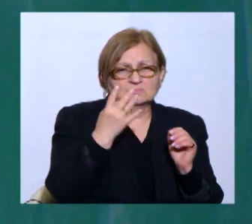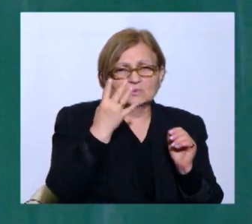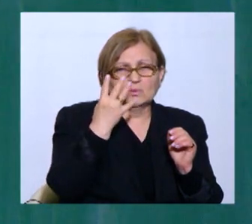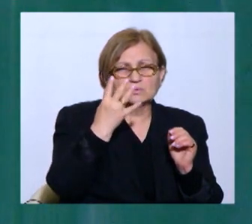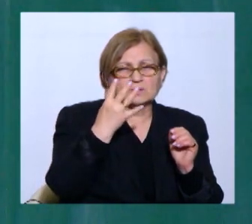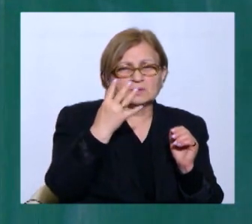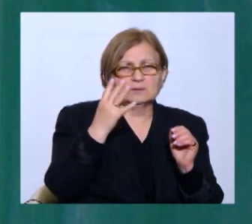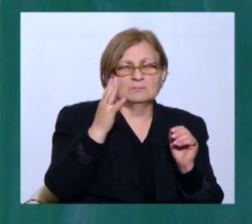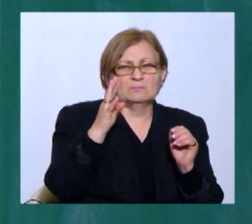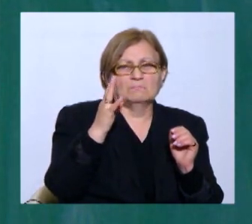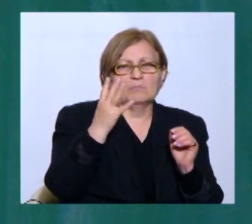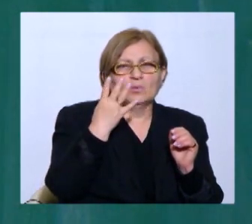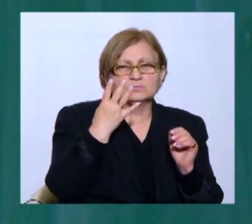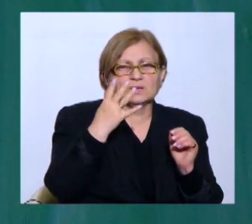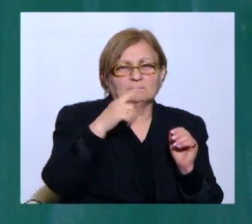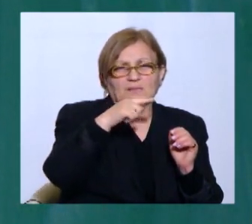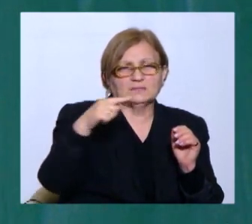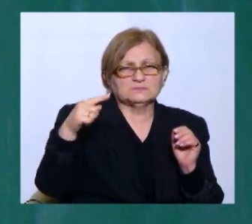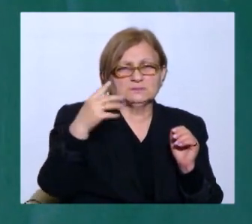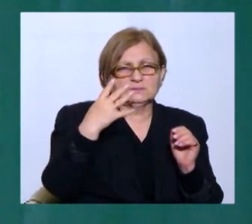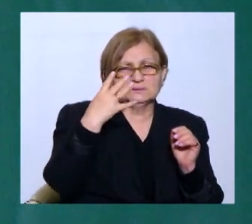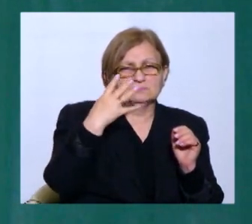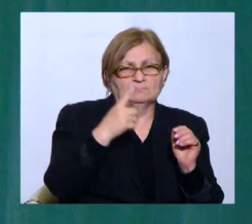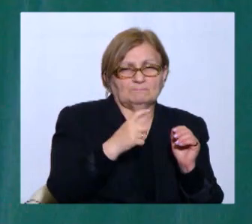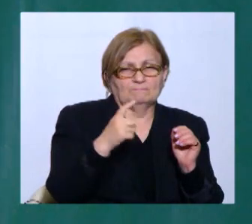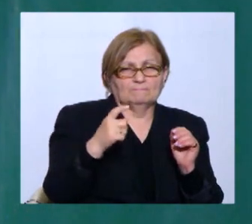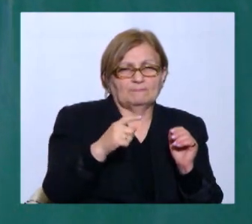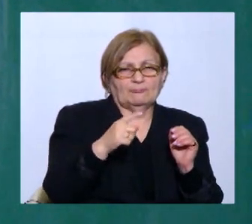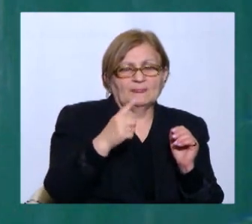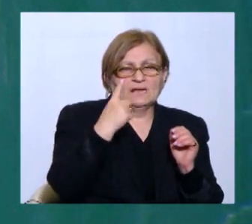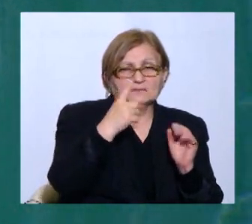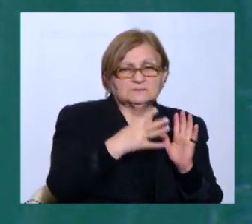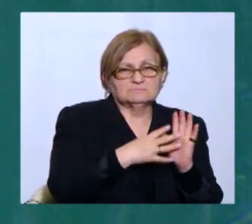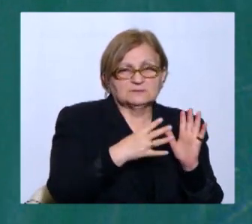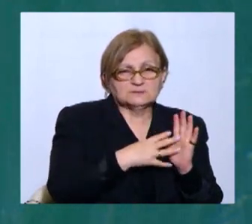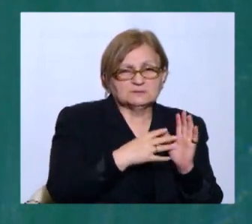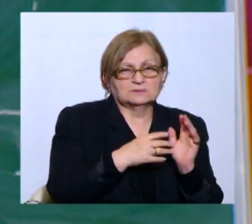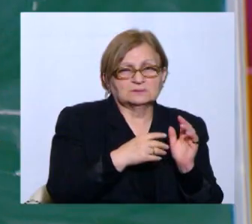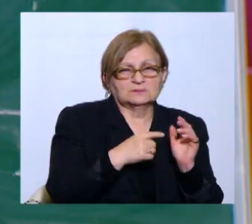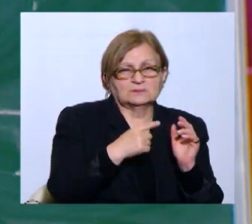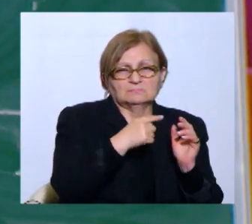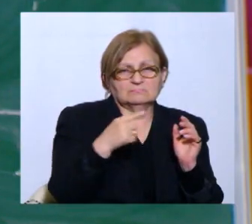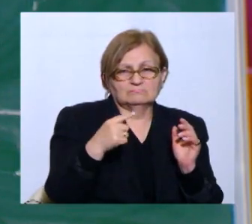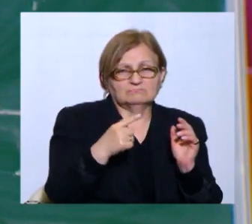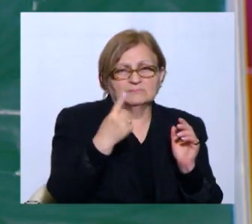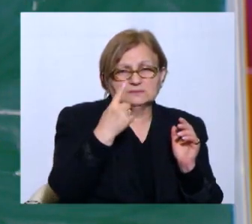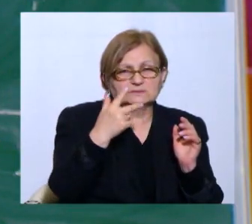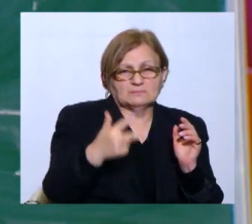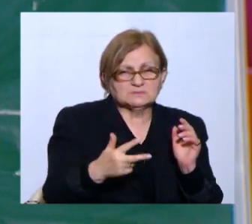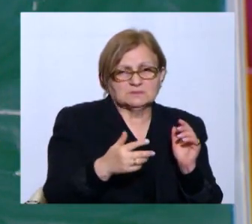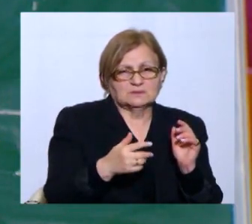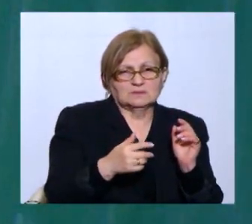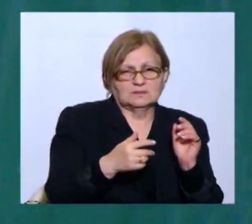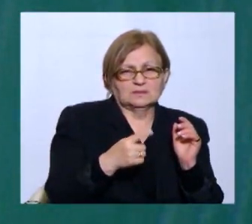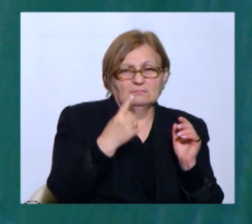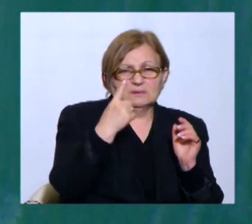მეასედი. ძალიან პატარა რიცხვია. მინუს 2-ში არის 1.19-დი. მინუს 1-ში არის 1.13-დი. მერე